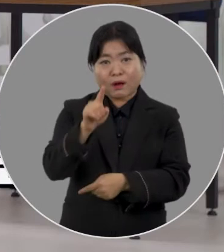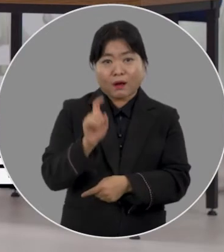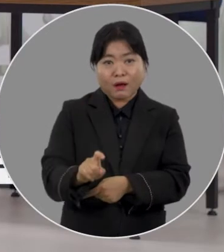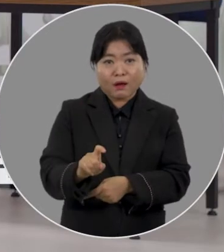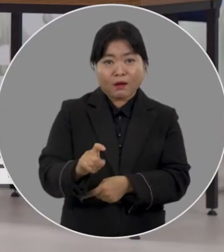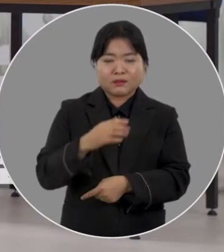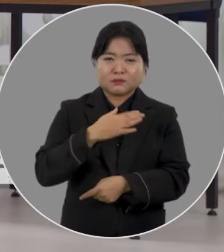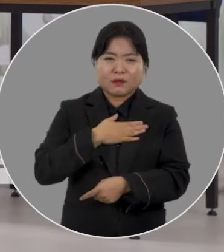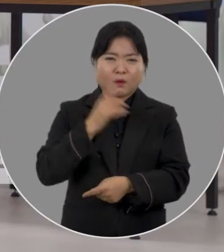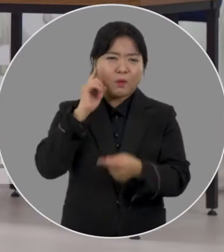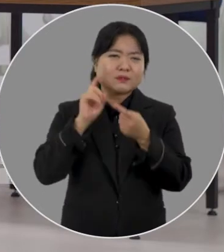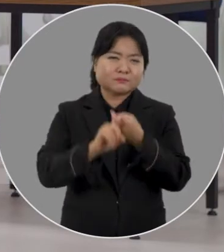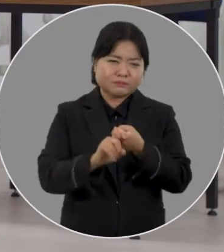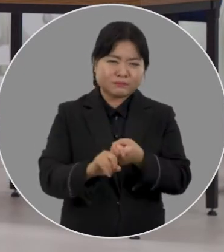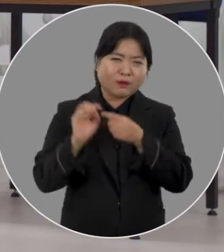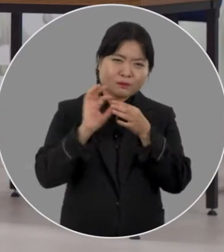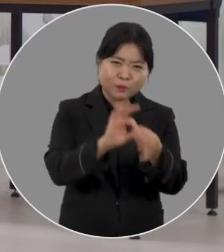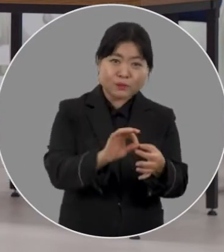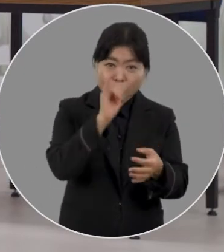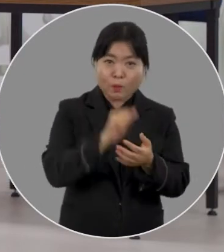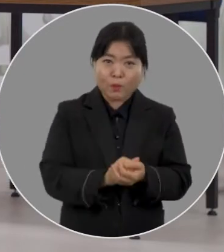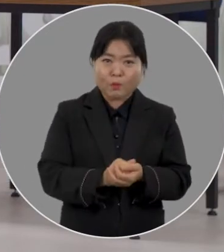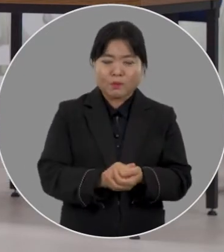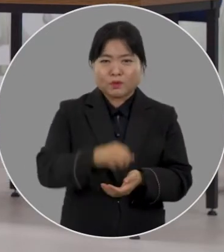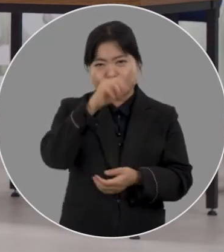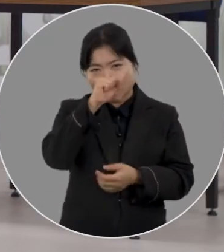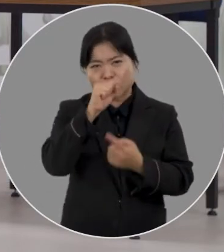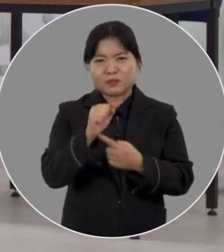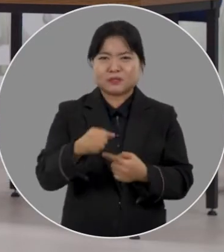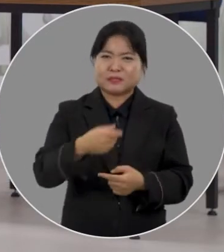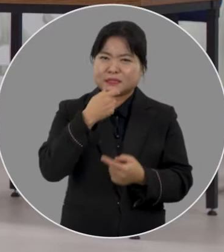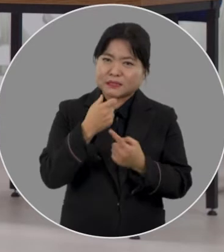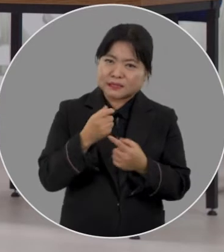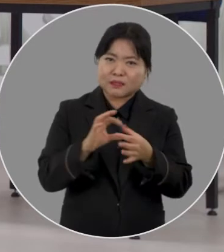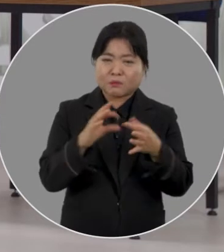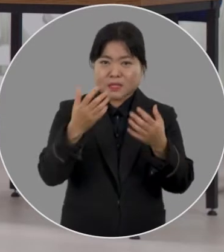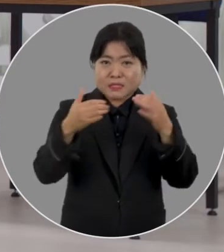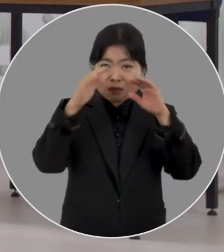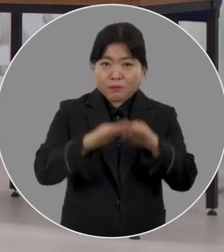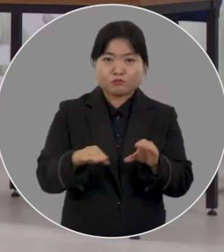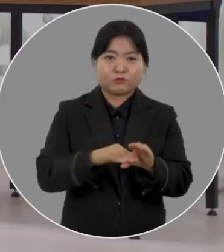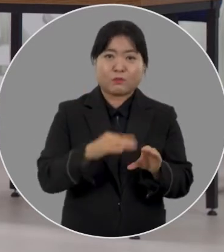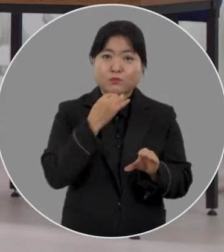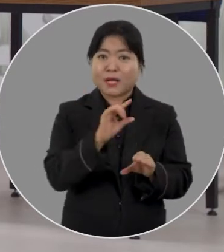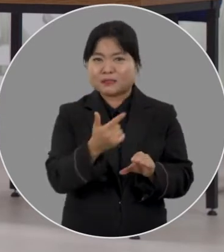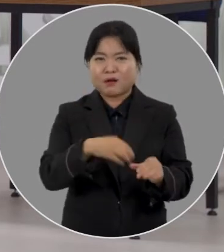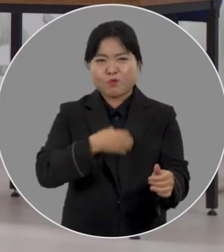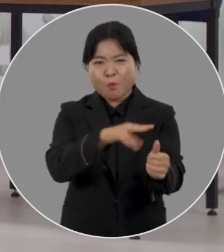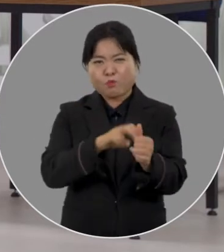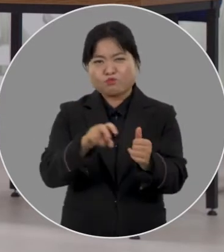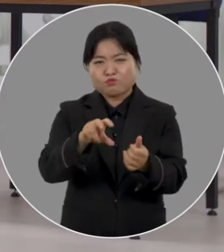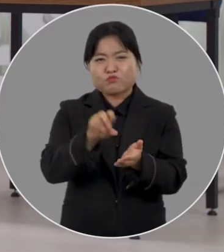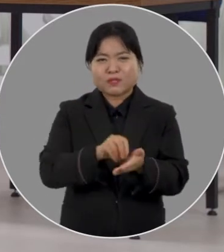저희 뭐 끊임없는 관심이었고, 싫든 좋든 이슬람 문화뿐만 아니라 혐오의 문제에 개입할 수밖에